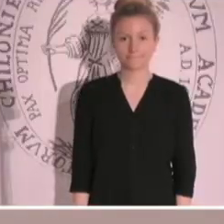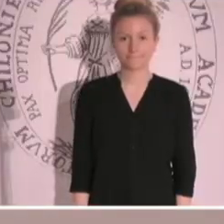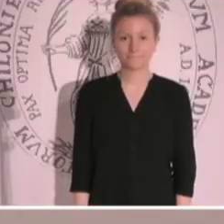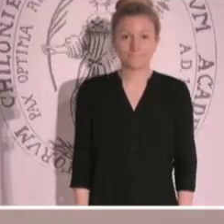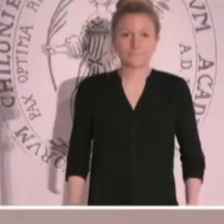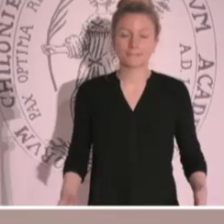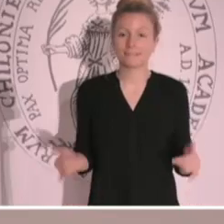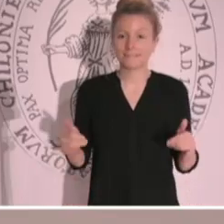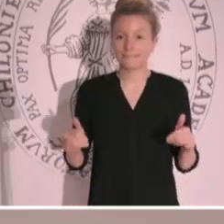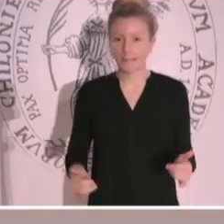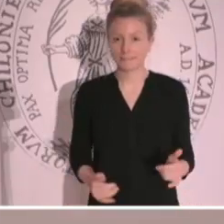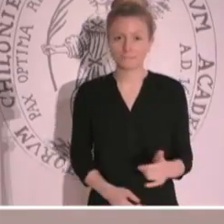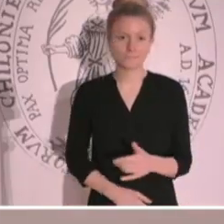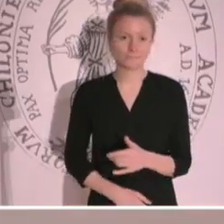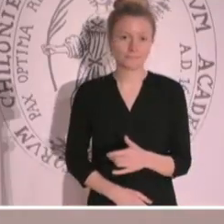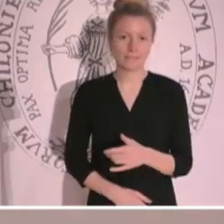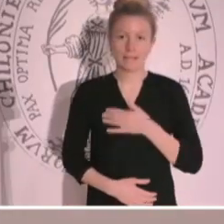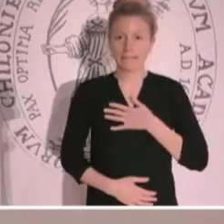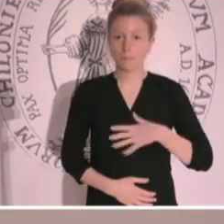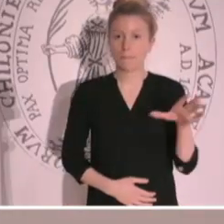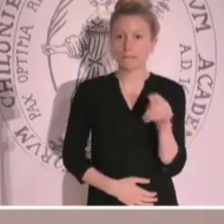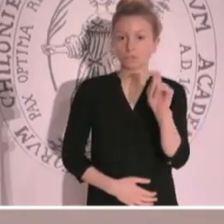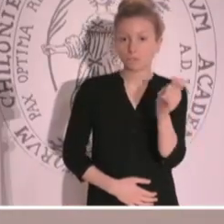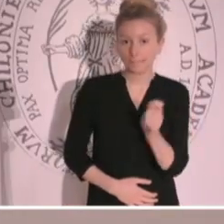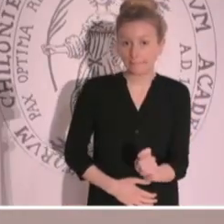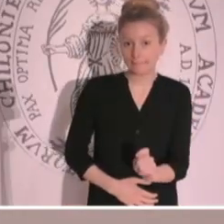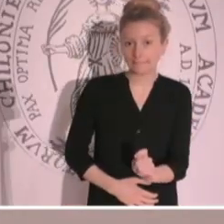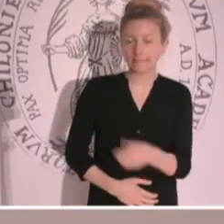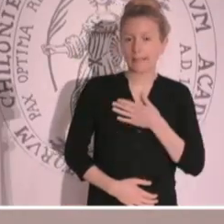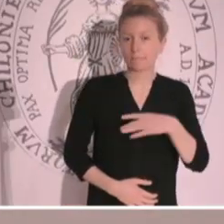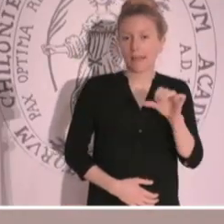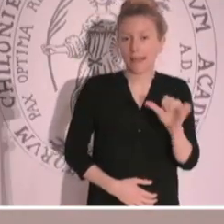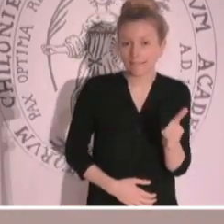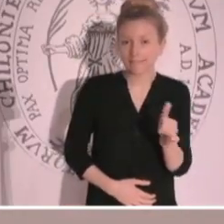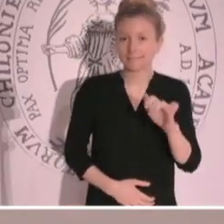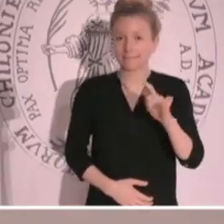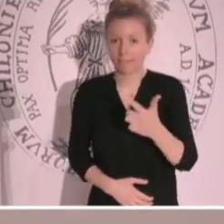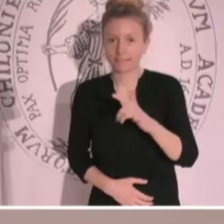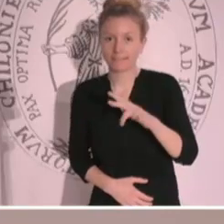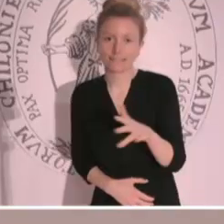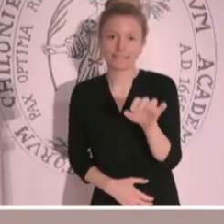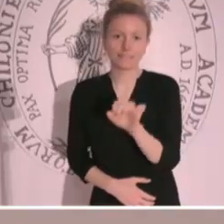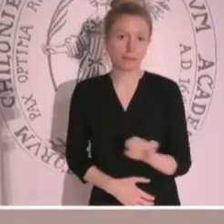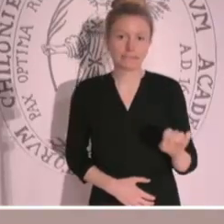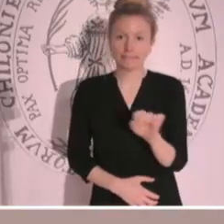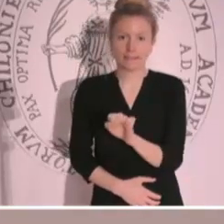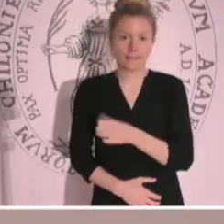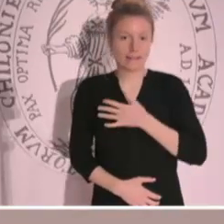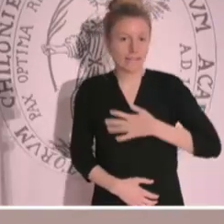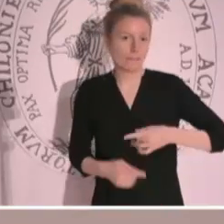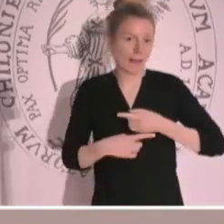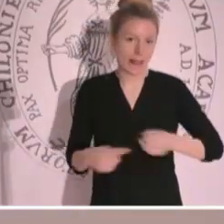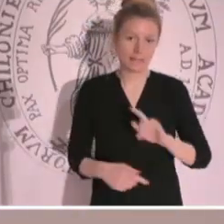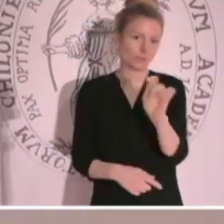Ja, liebe Kommilitoninnen, liebe Erstis, liebe Zweitis, liebe Drittis, liebe Studis. Es ist so schön,